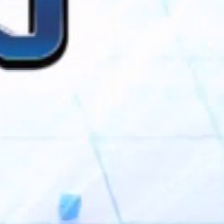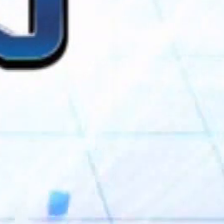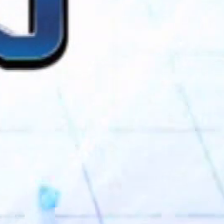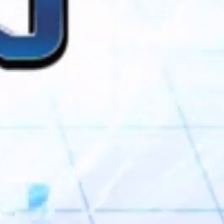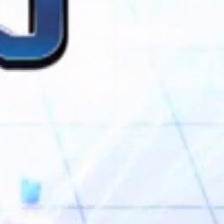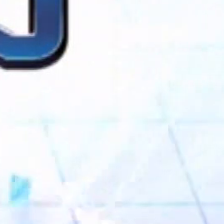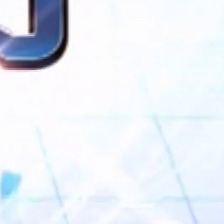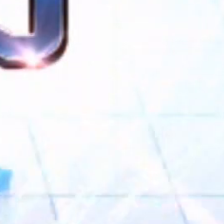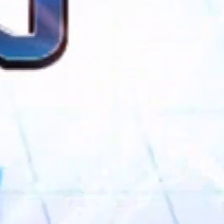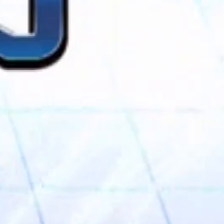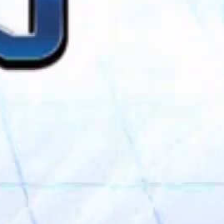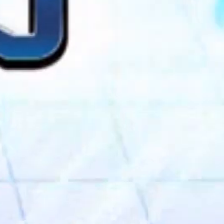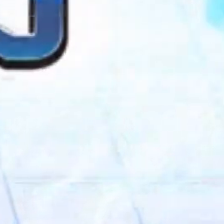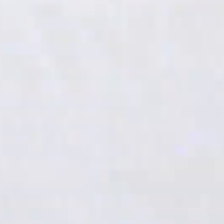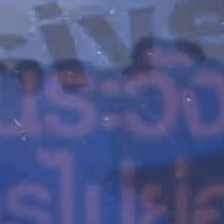ครับ